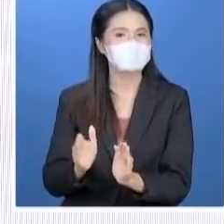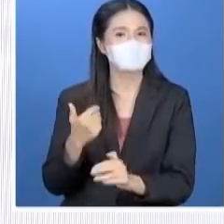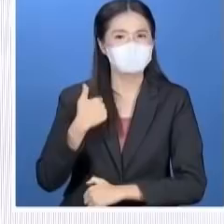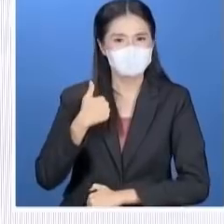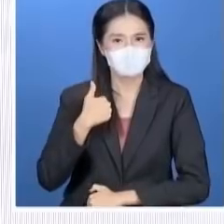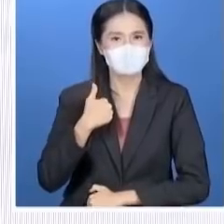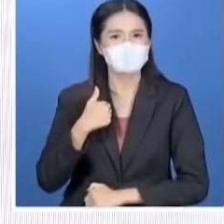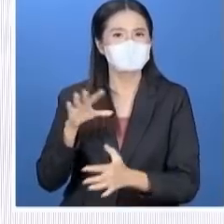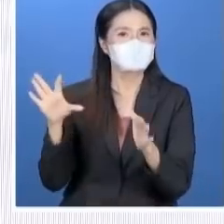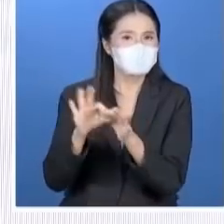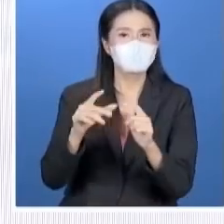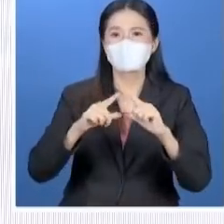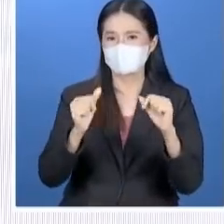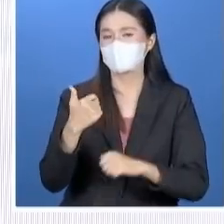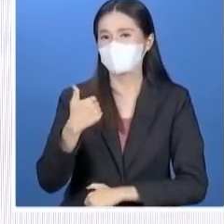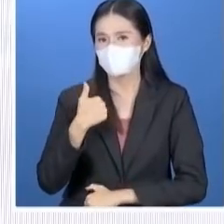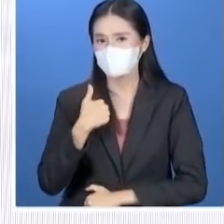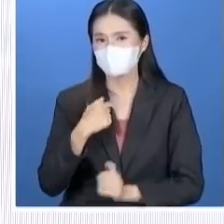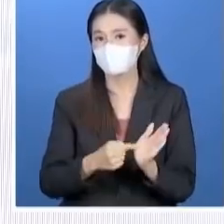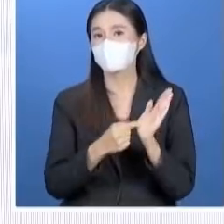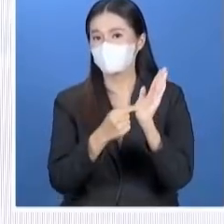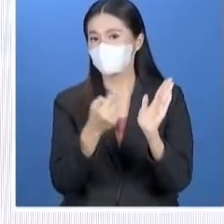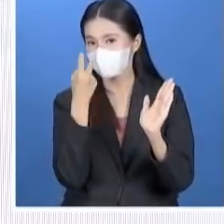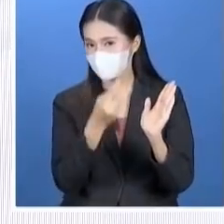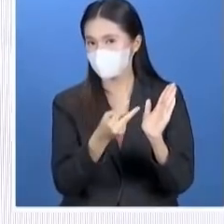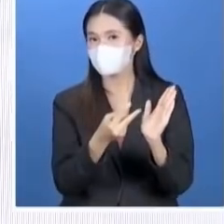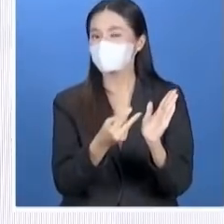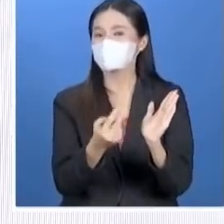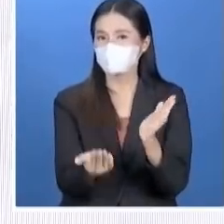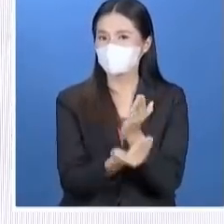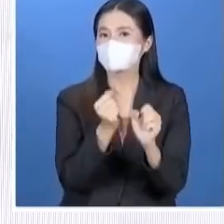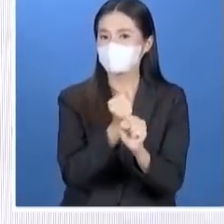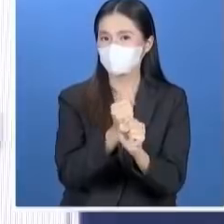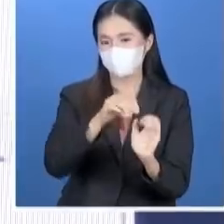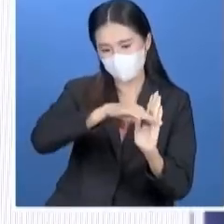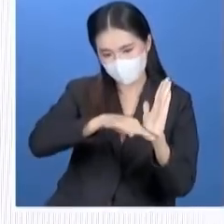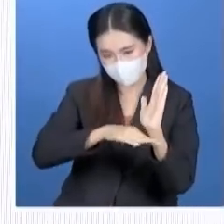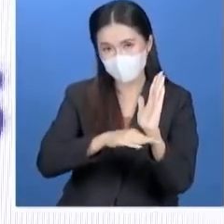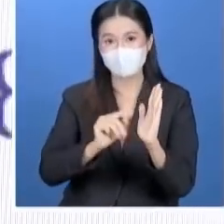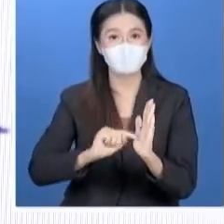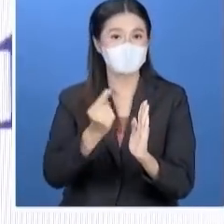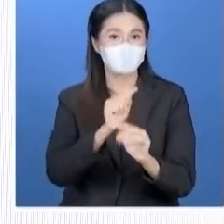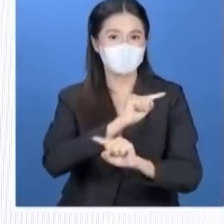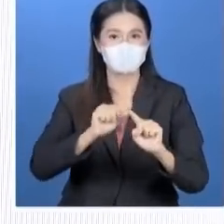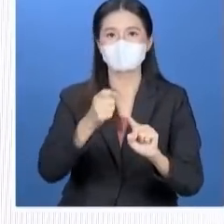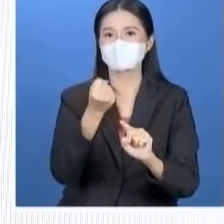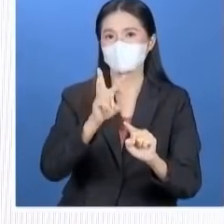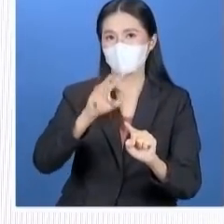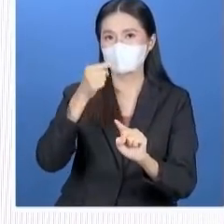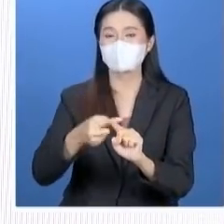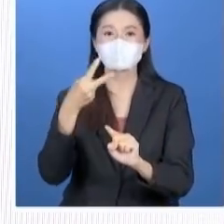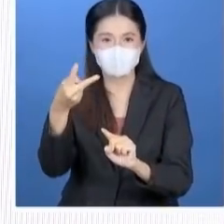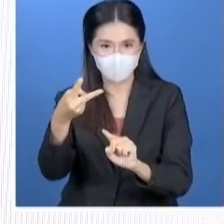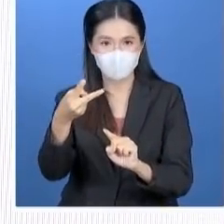ที่มีเนื้อหาเกี่ยวข้องกับคดีโดยเมื่อนำข้อมูลมาประกอบกันแล้วจัดทำเป็นไทม์ไลน์เริ่มต้นจากวันที่16กุมภา